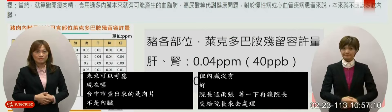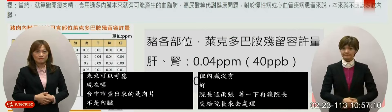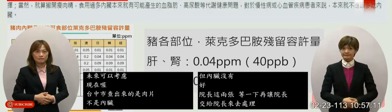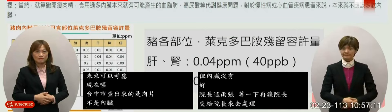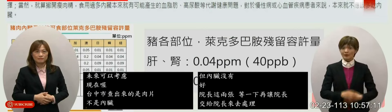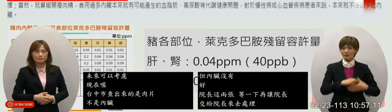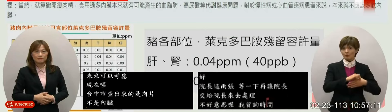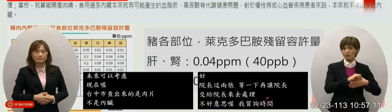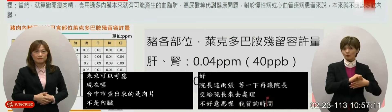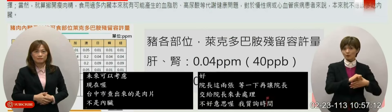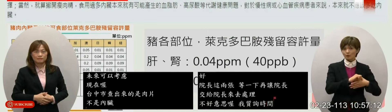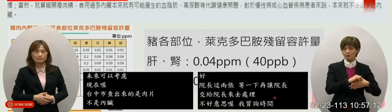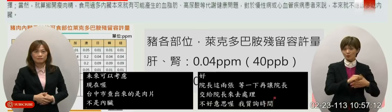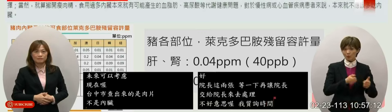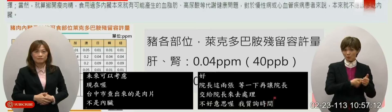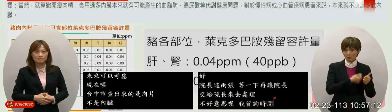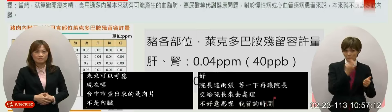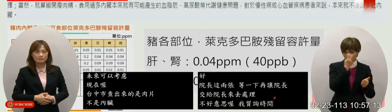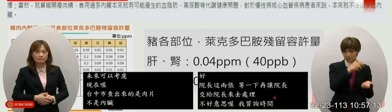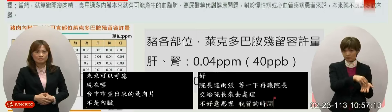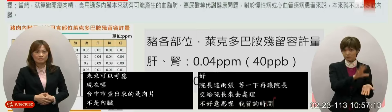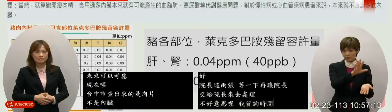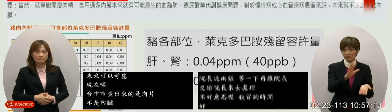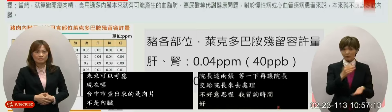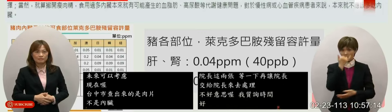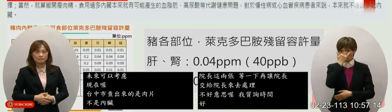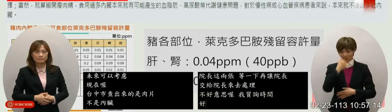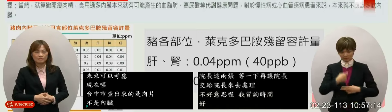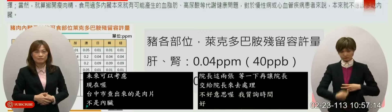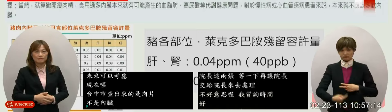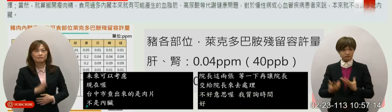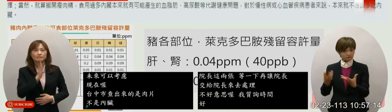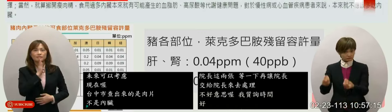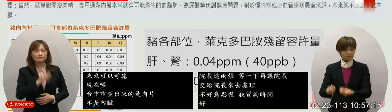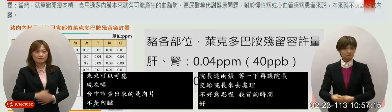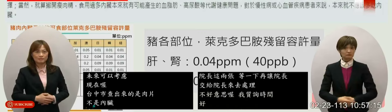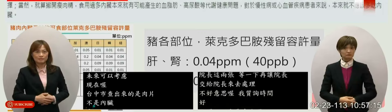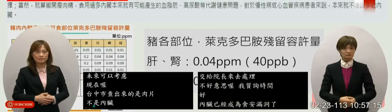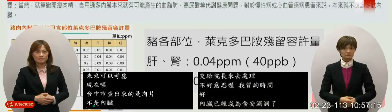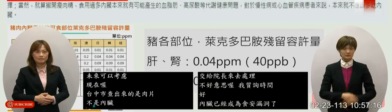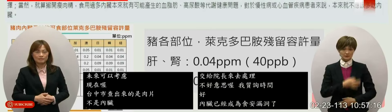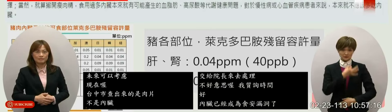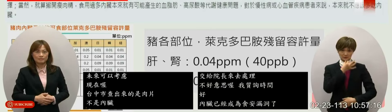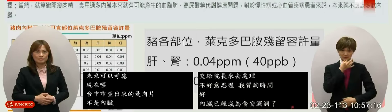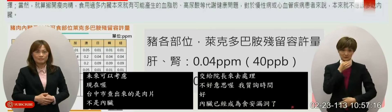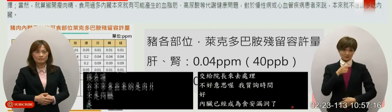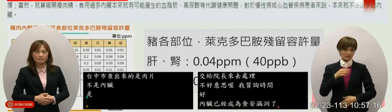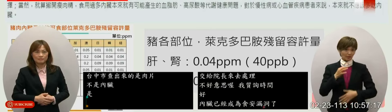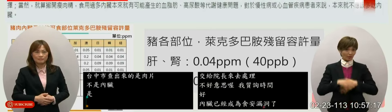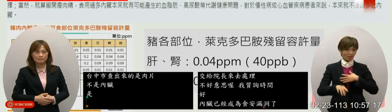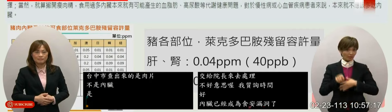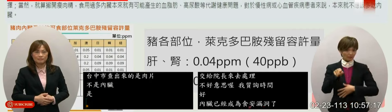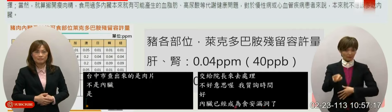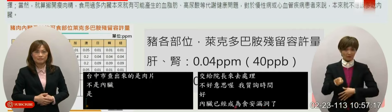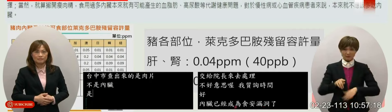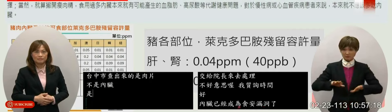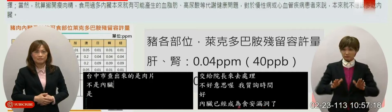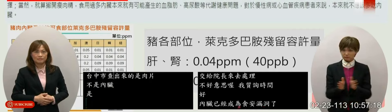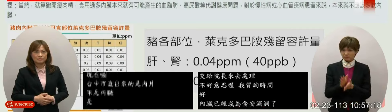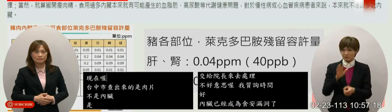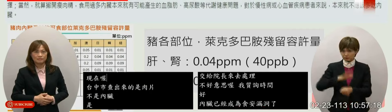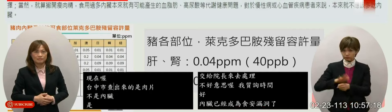看看，肉片有猪肝，没有溯源的徽章， 是 内脏成为食安内洞肉洞，要溯源要马上